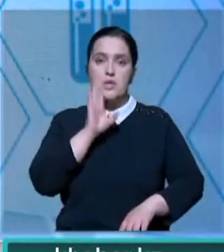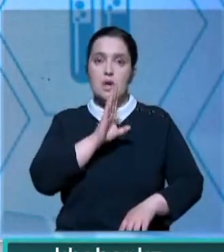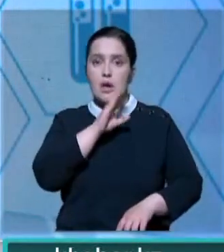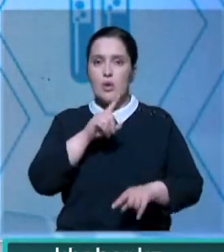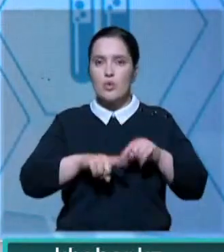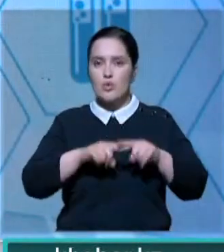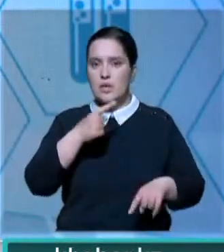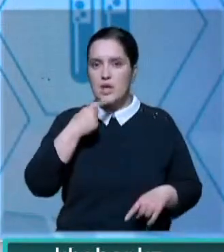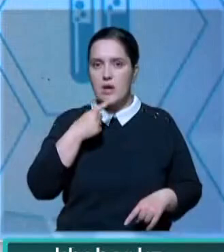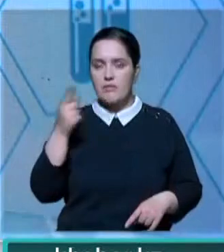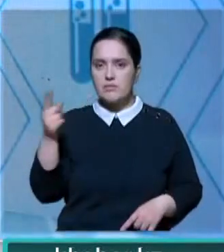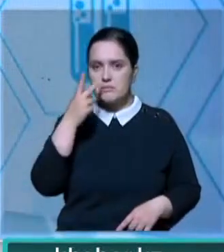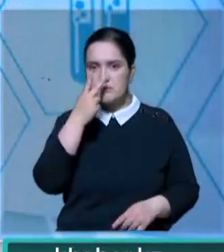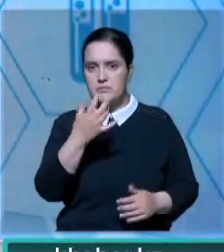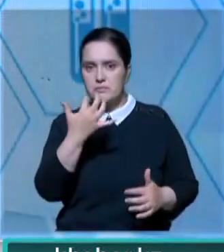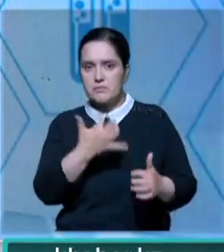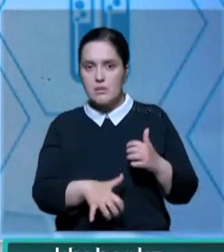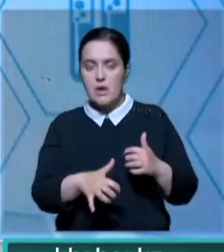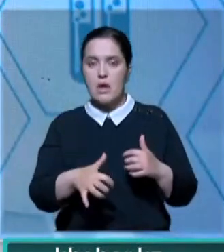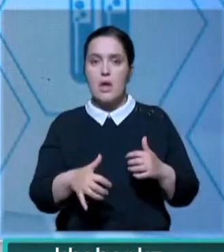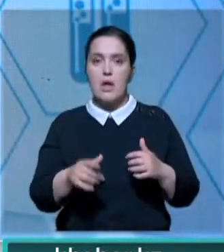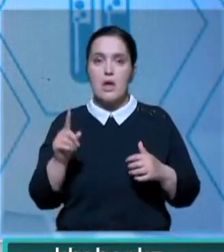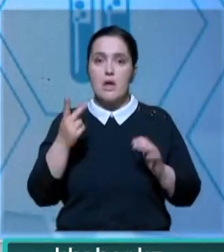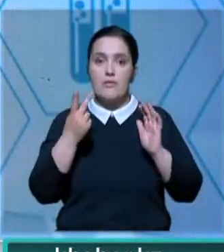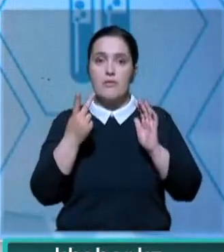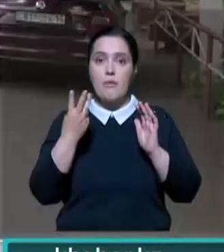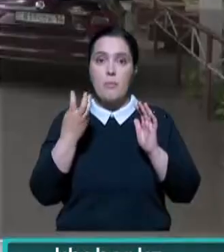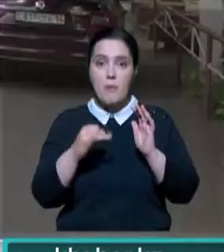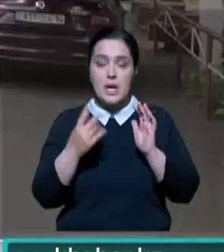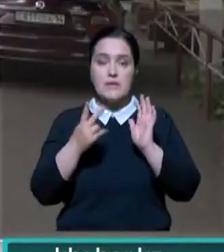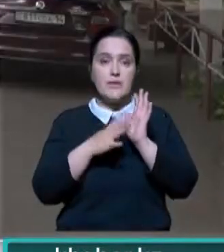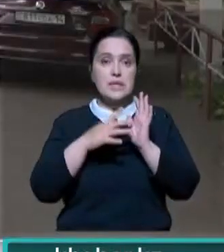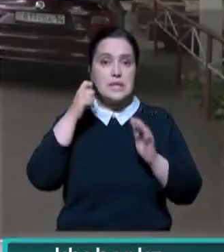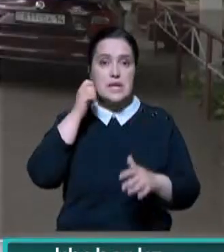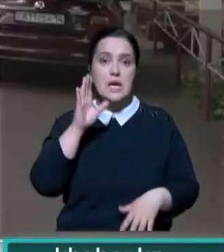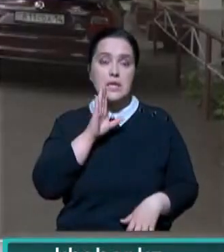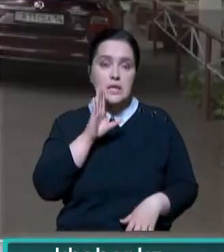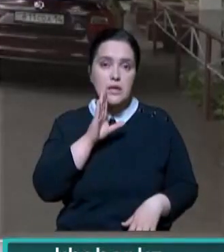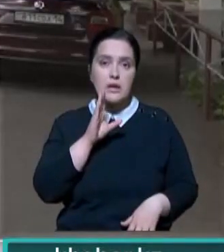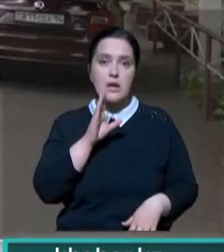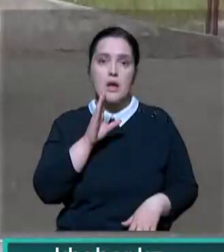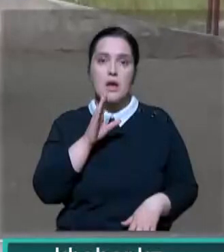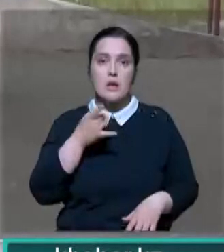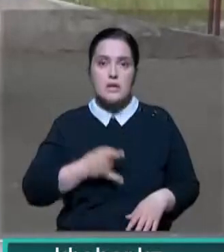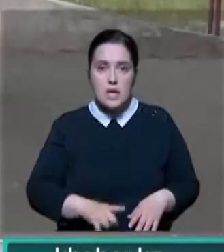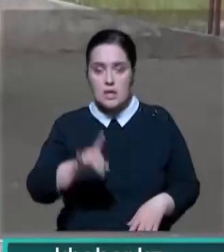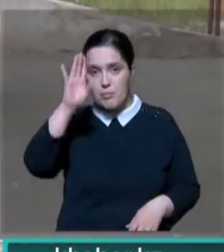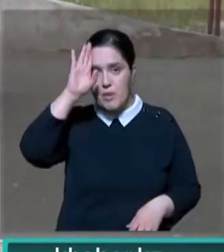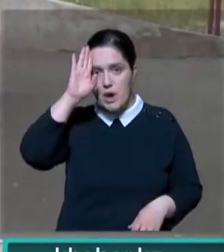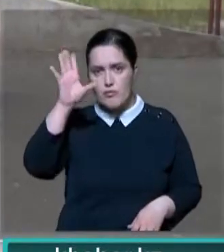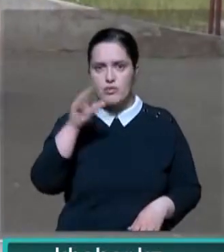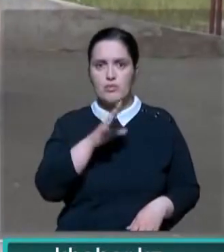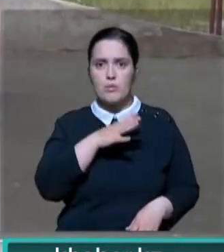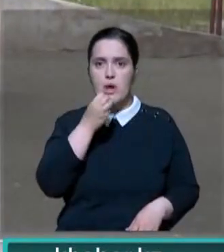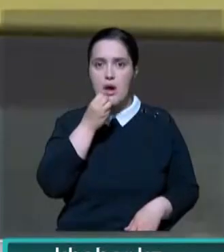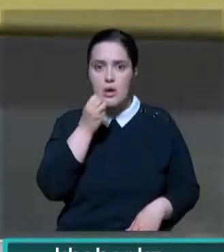говорят, что медики не доглядели за роженицей. Трагедия произошла в мае. 29-летняя Еркижан Акимбекова родила сына. Все